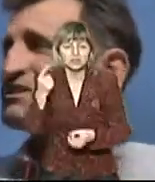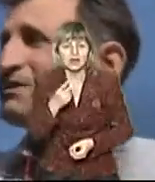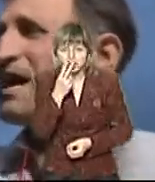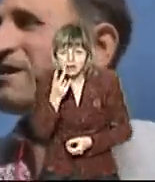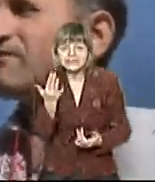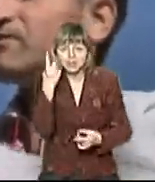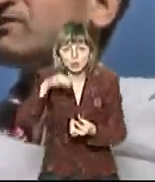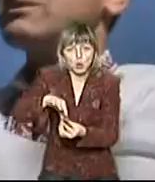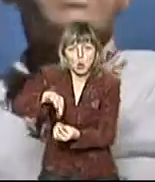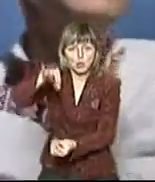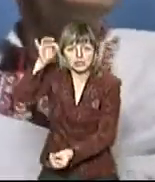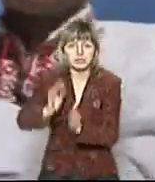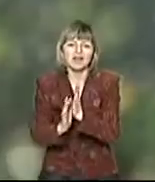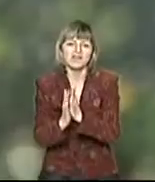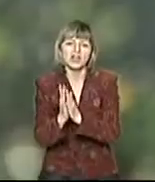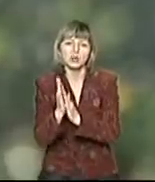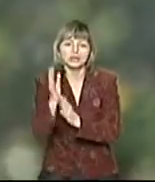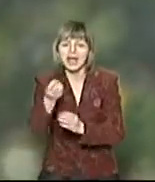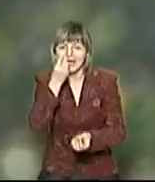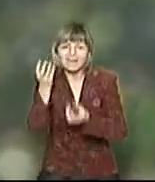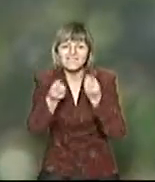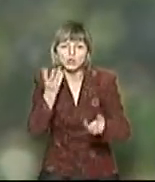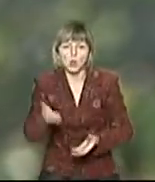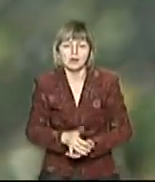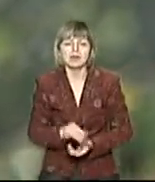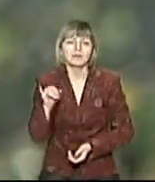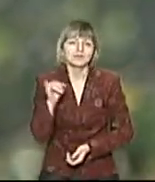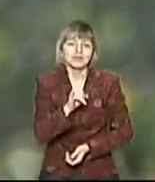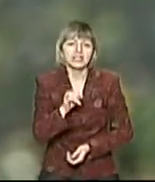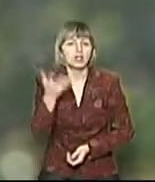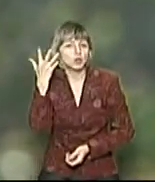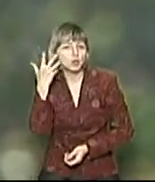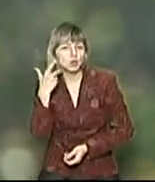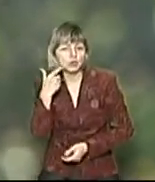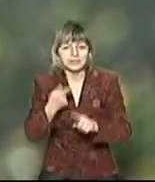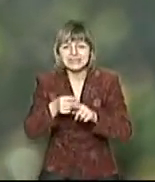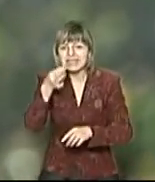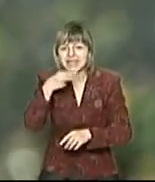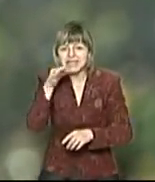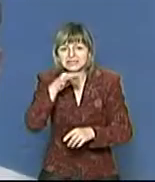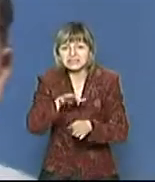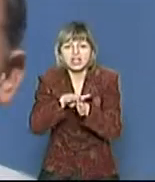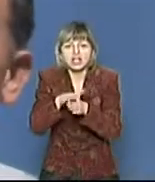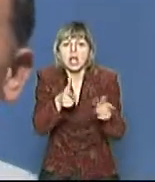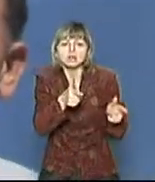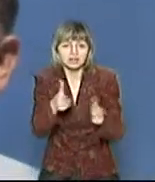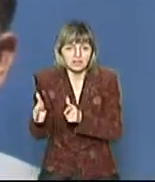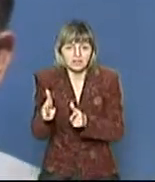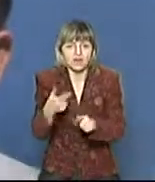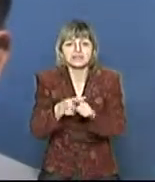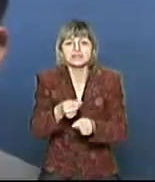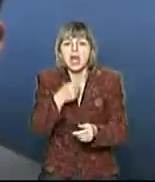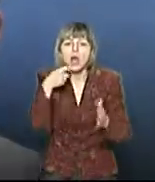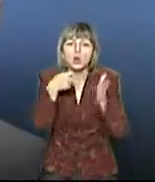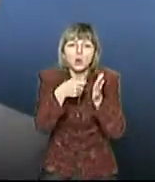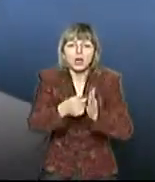одного стебла виростає квіток. І коли ці насінинки дозрівають, це корм